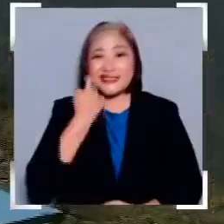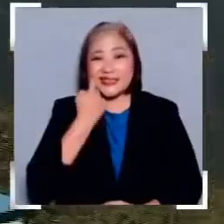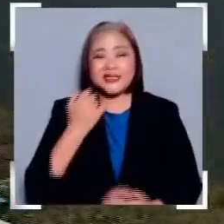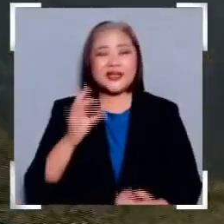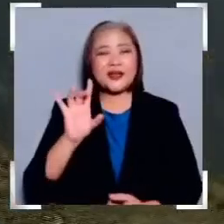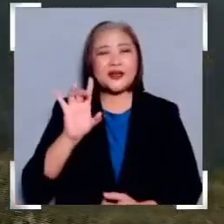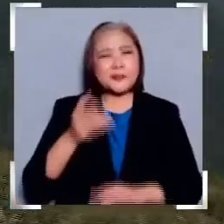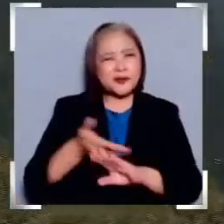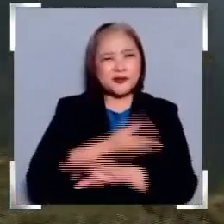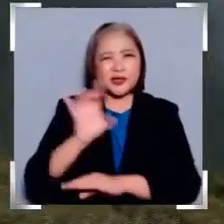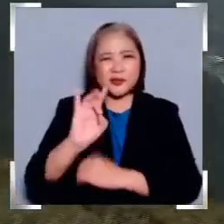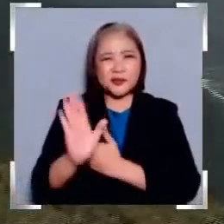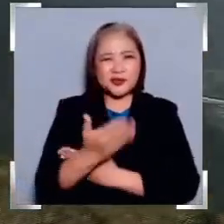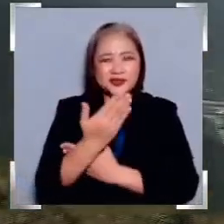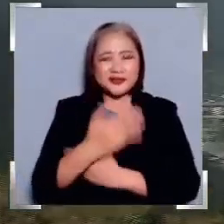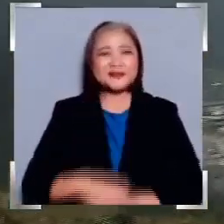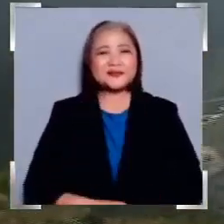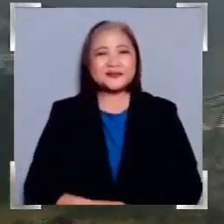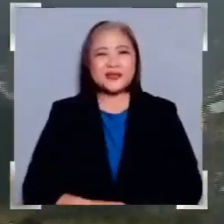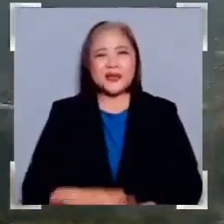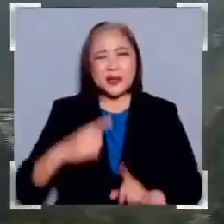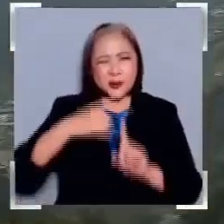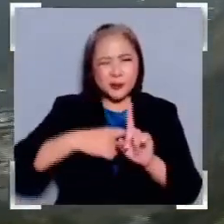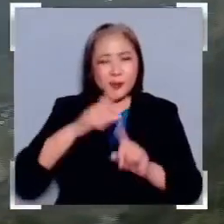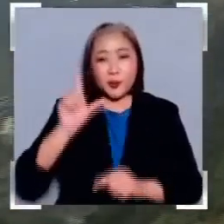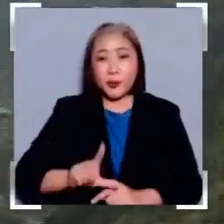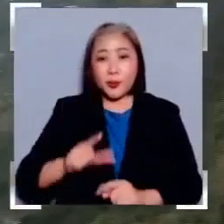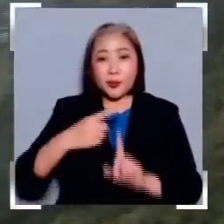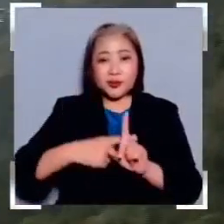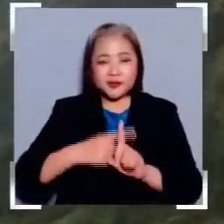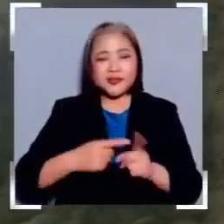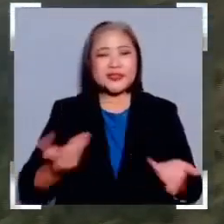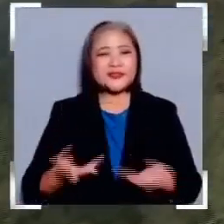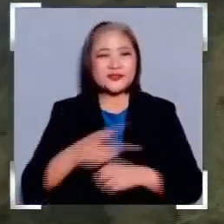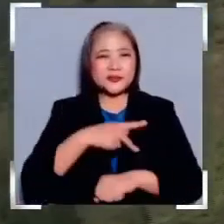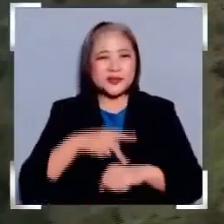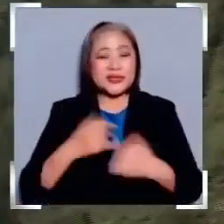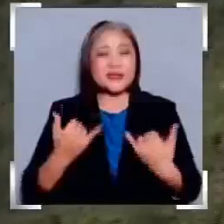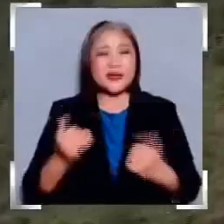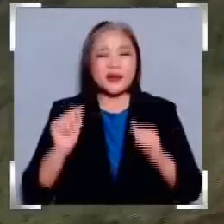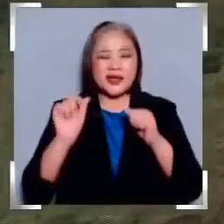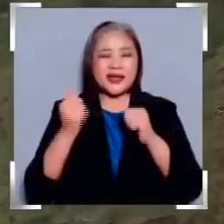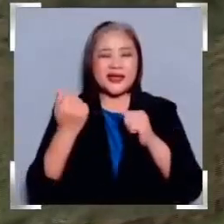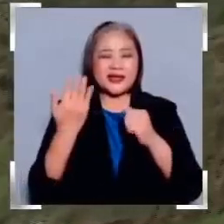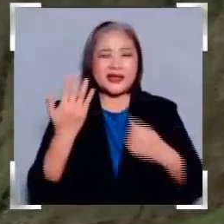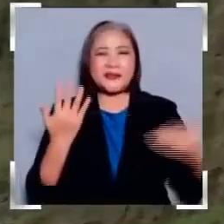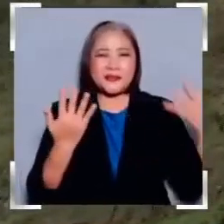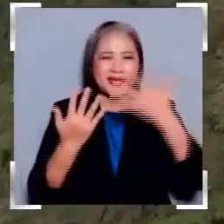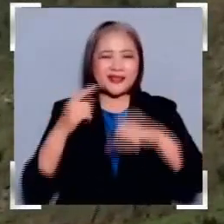umaga. Ang pinakamababang temperatura sa bansa ngayong panahon ng amihan ayon sa PAGASA.